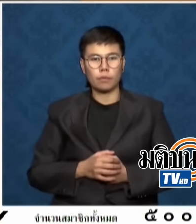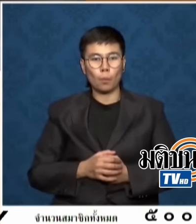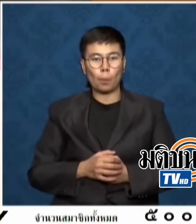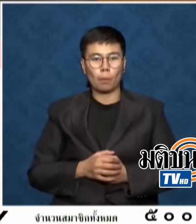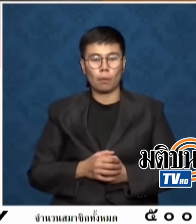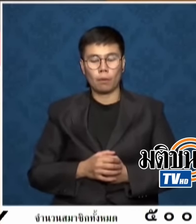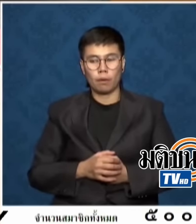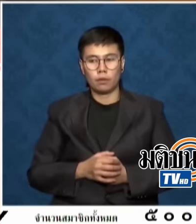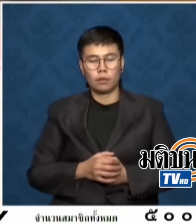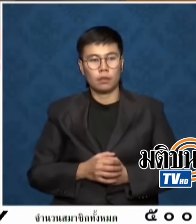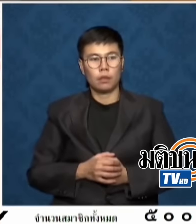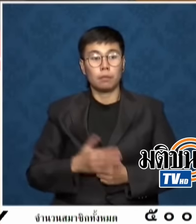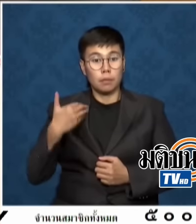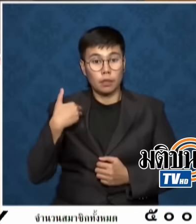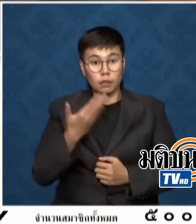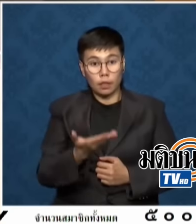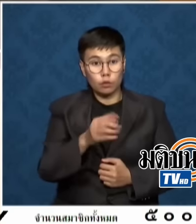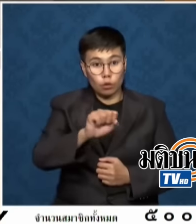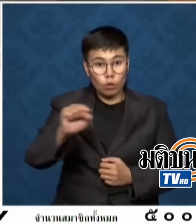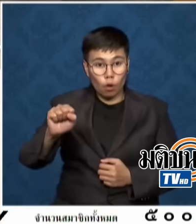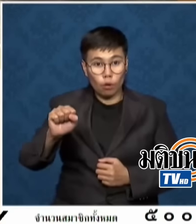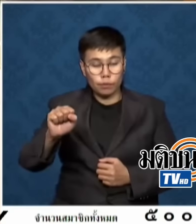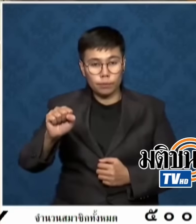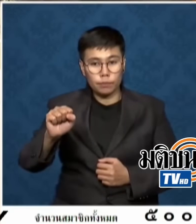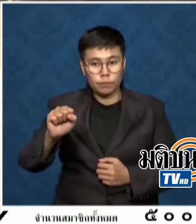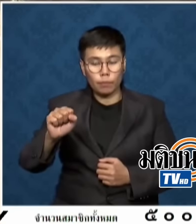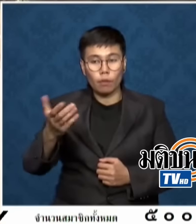ครับมีท่านสมาชิกนะครับ